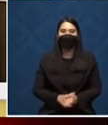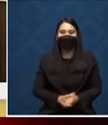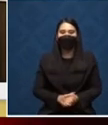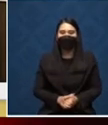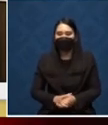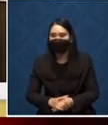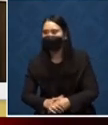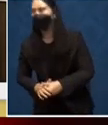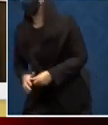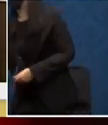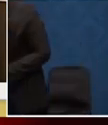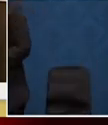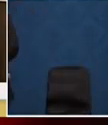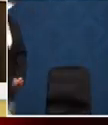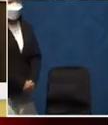ท่านประธานที่เคาร